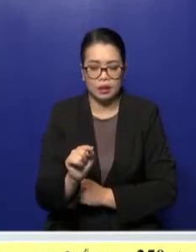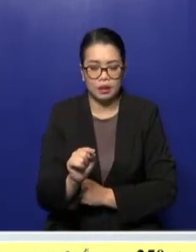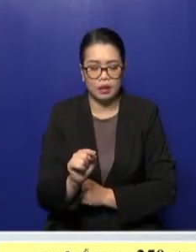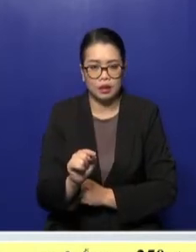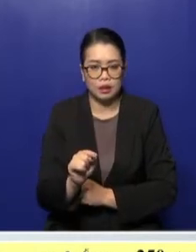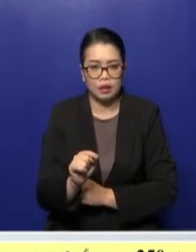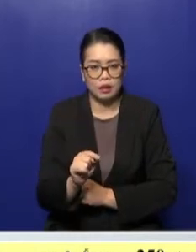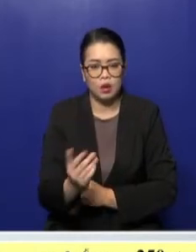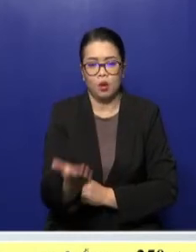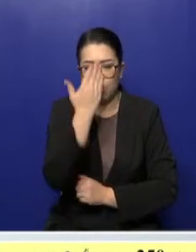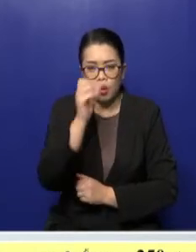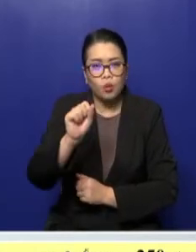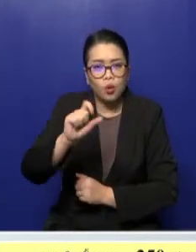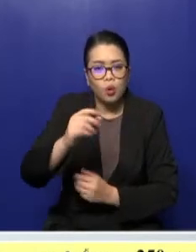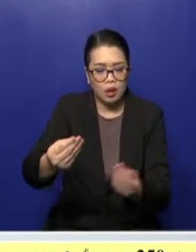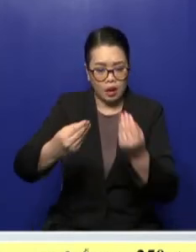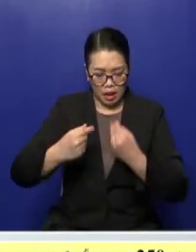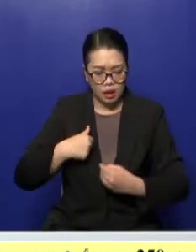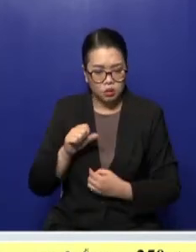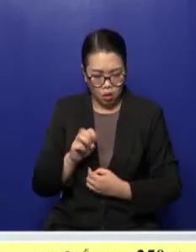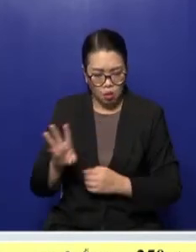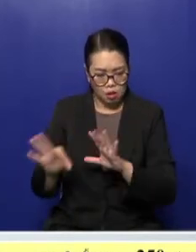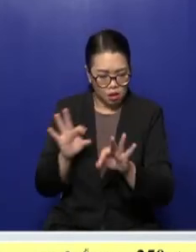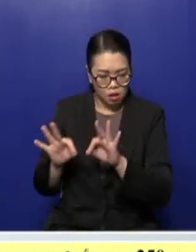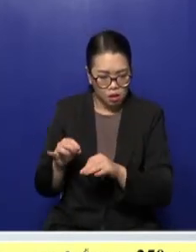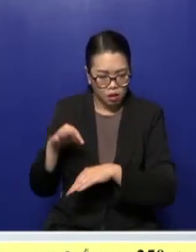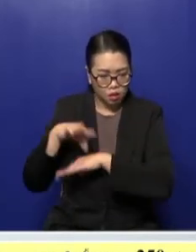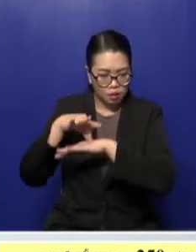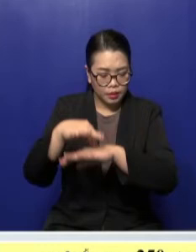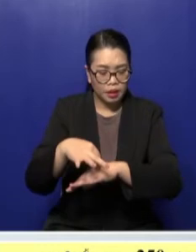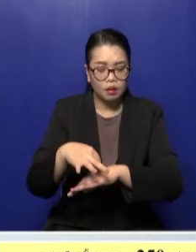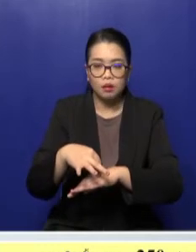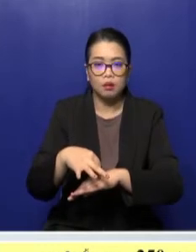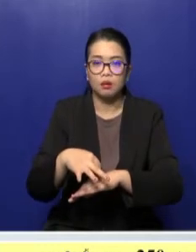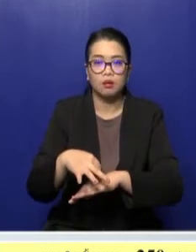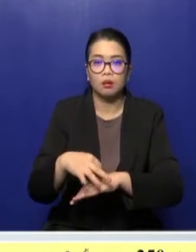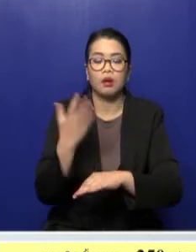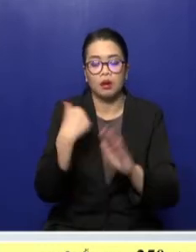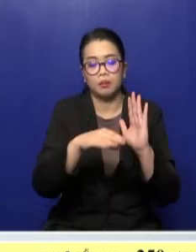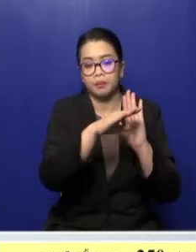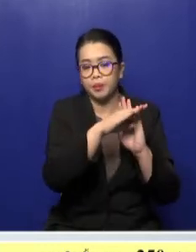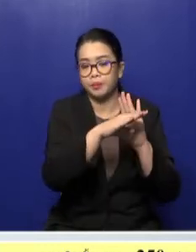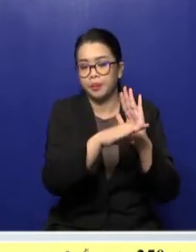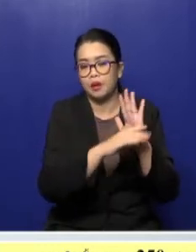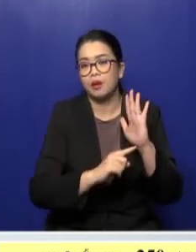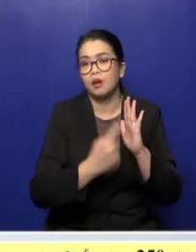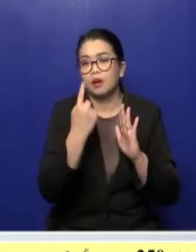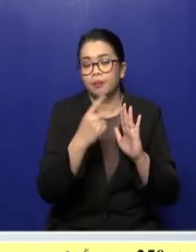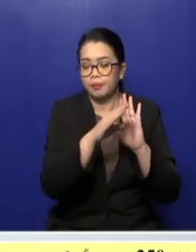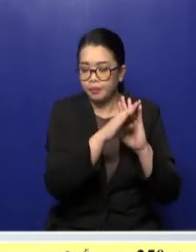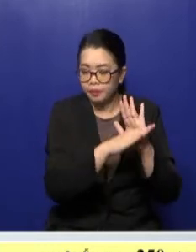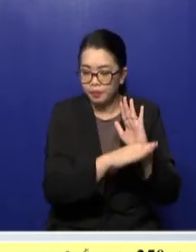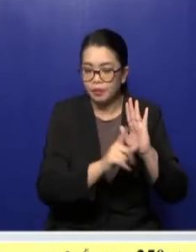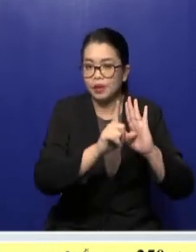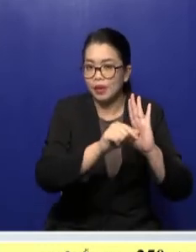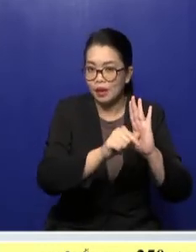อาทำไมรีบส่งมาล่ะและเลขาธิการเขาบอกว่าเขาทำงานตั้งแต่ชั้นต้นก็คือการที่